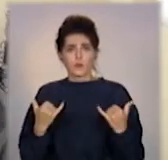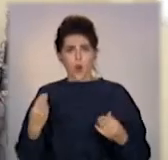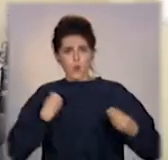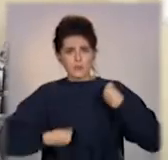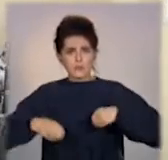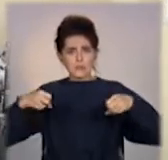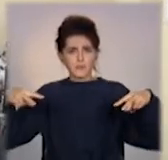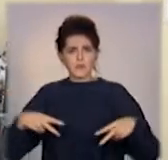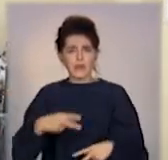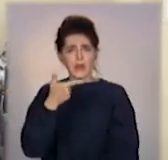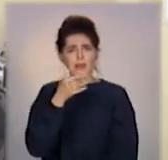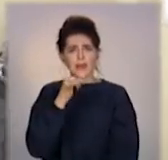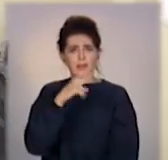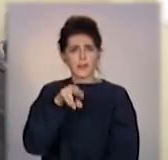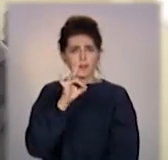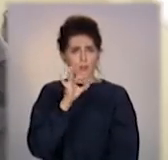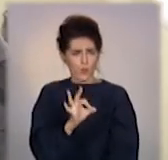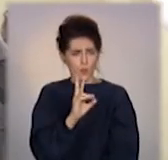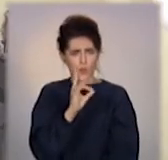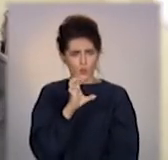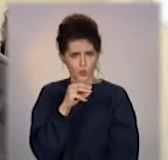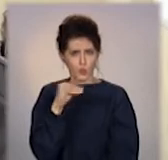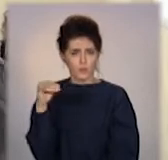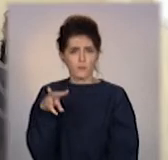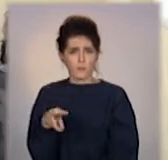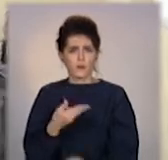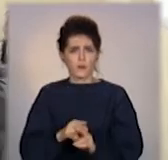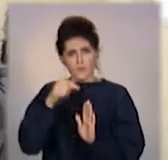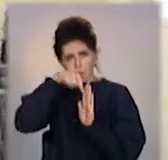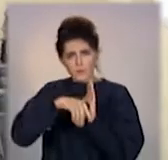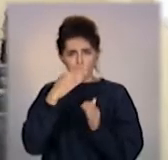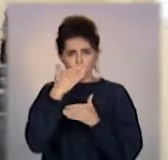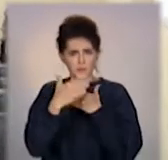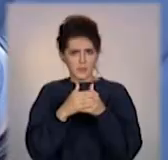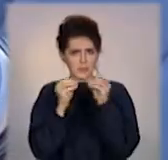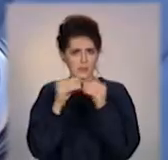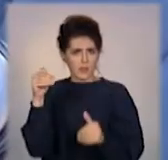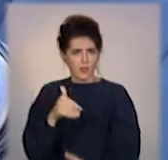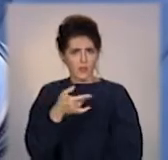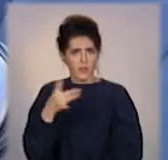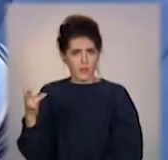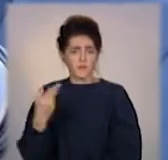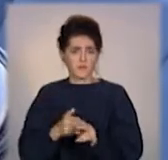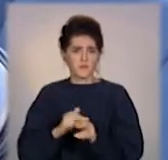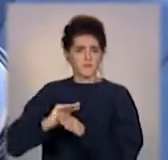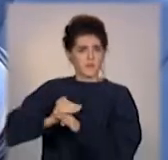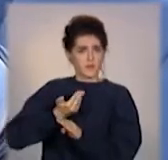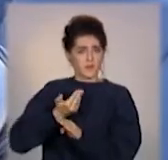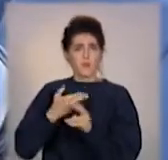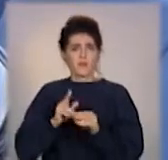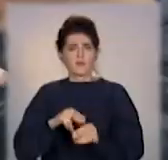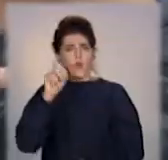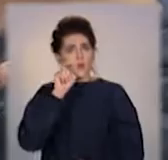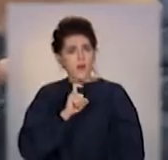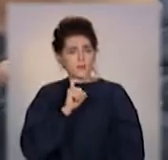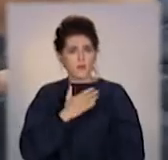гидрокостюм, который обязателен для выступления на международных соревнованиях, стоит около 10 тысяч гривен. Еще згадати и украинскому